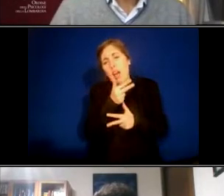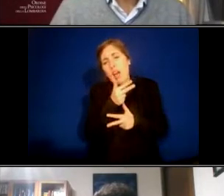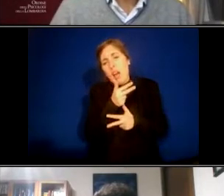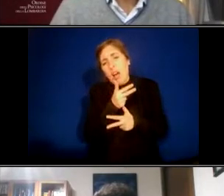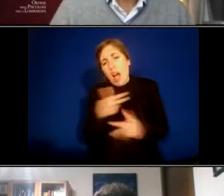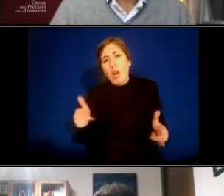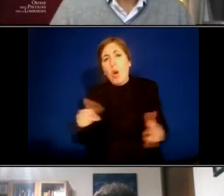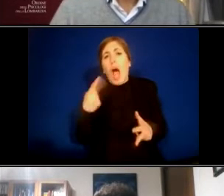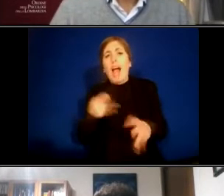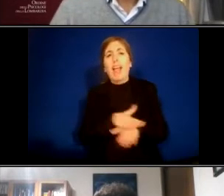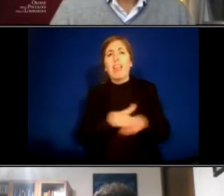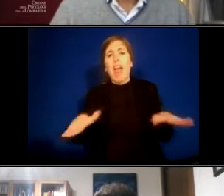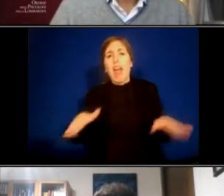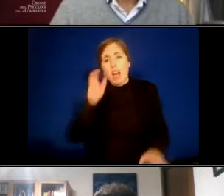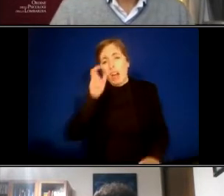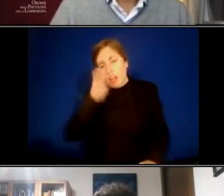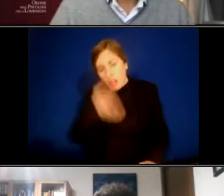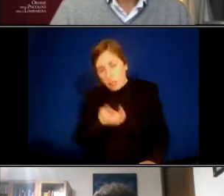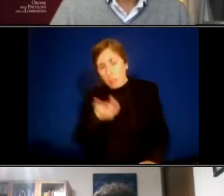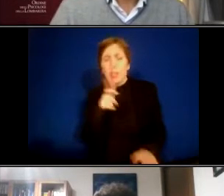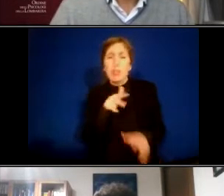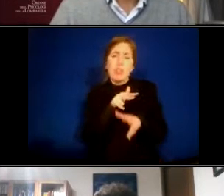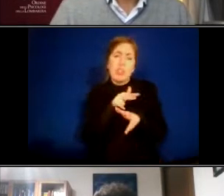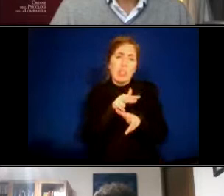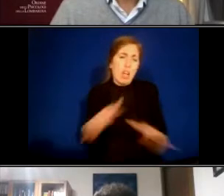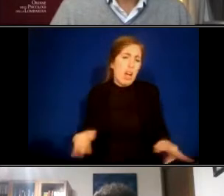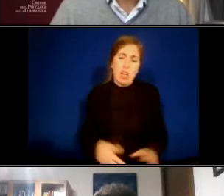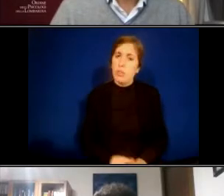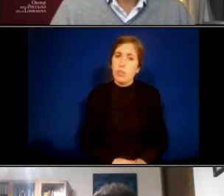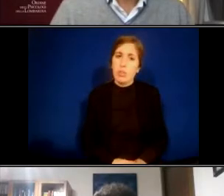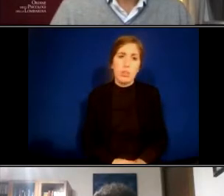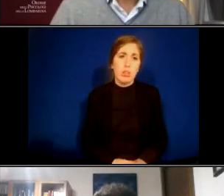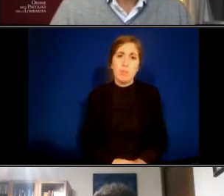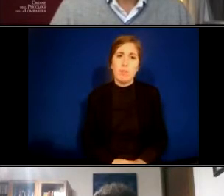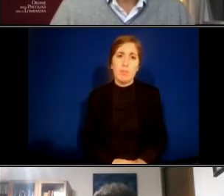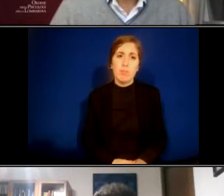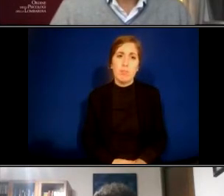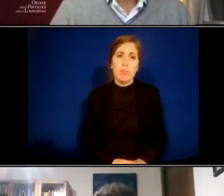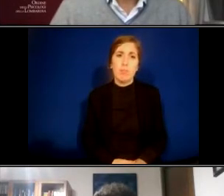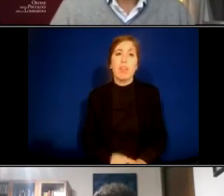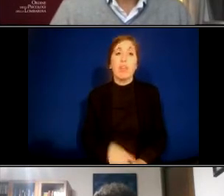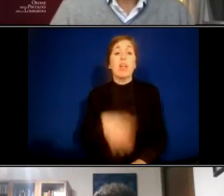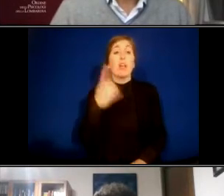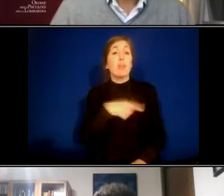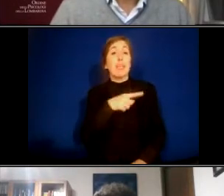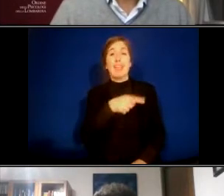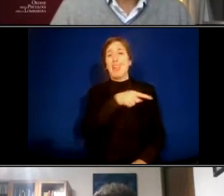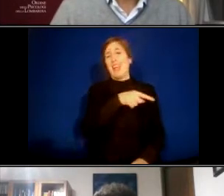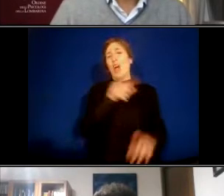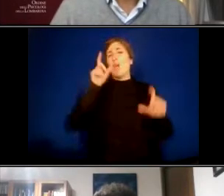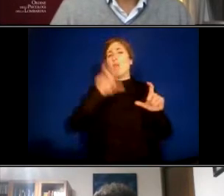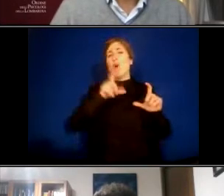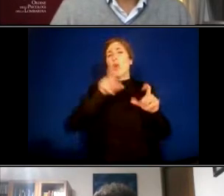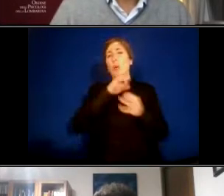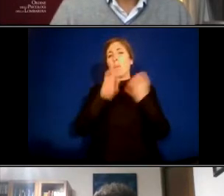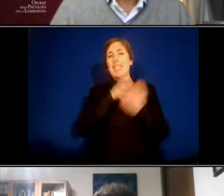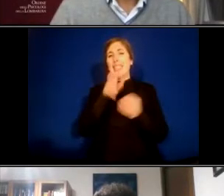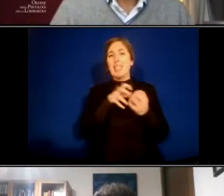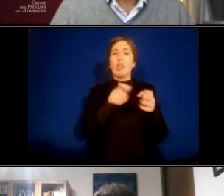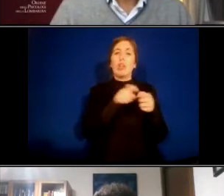terra. E, qui invece di nuovo a Palanca, le foto sono di entrambi i posti, a frontiera e Palanca, sono un po'